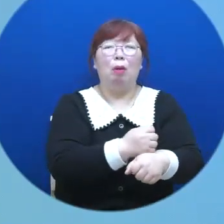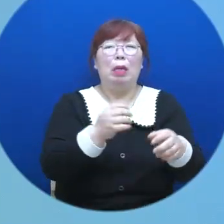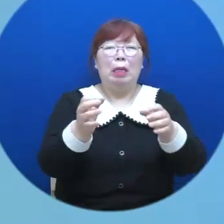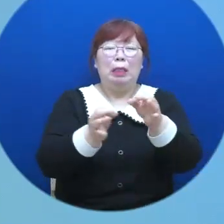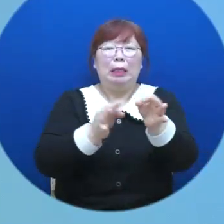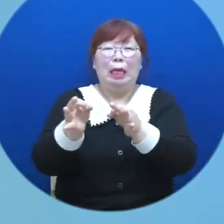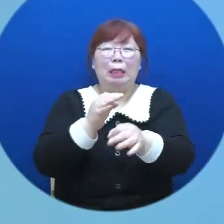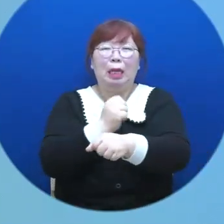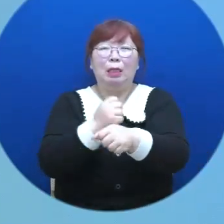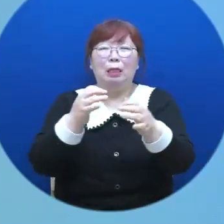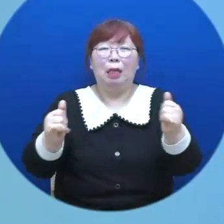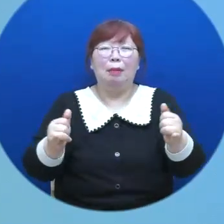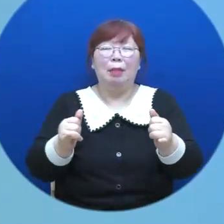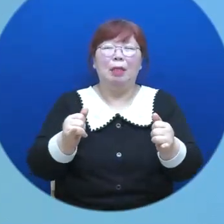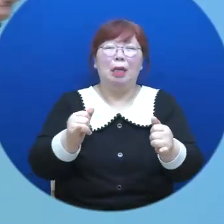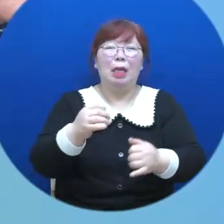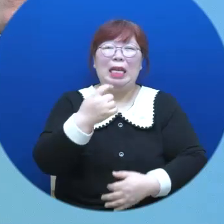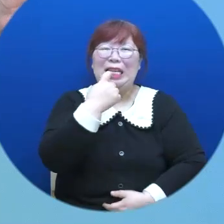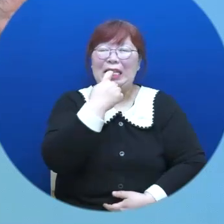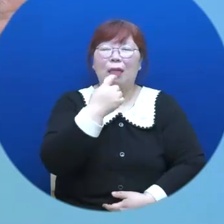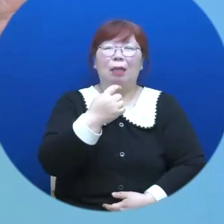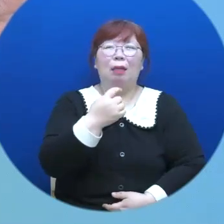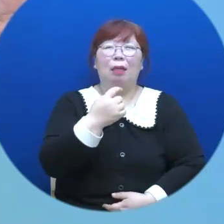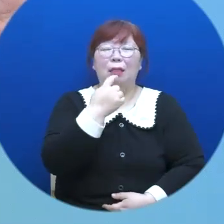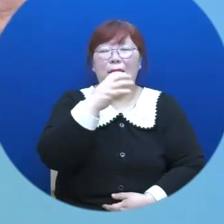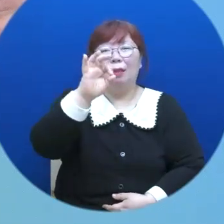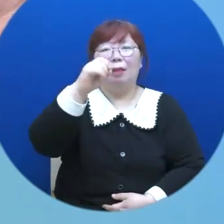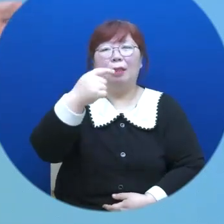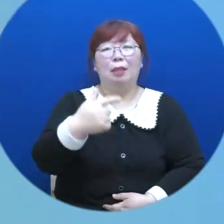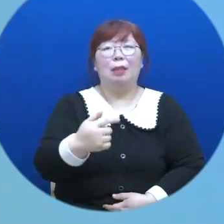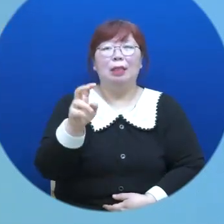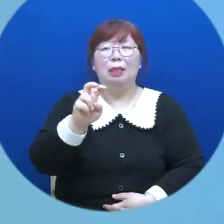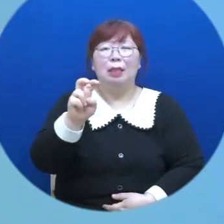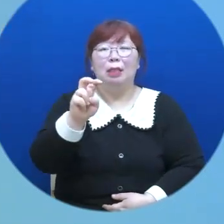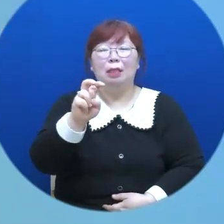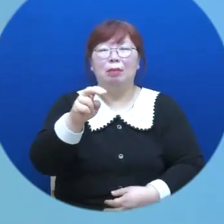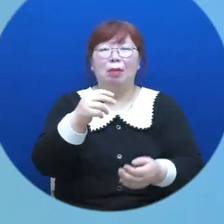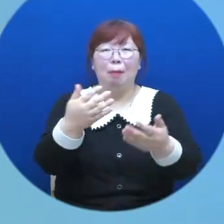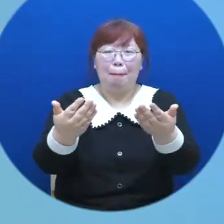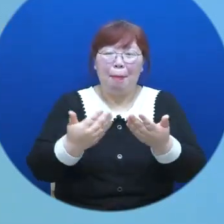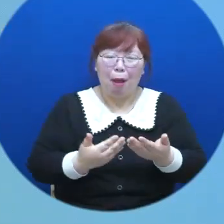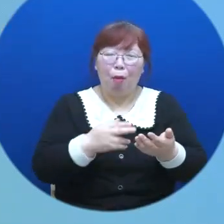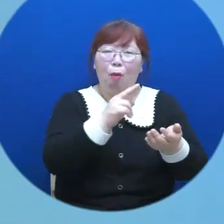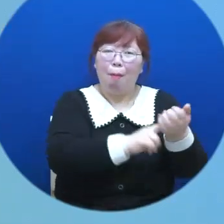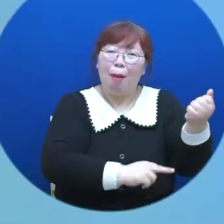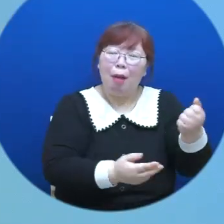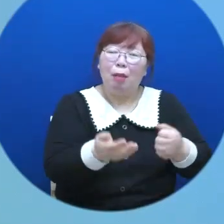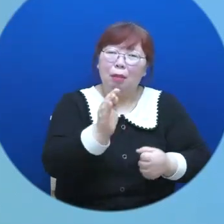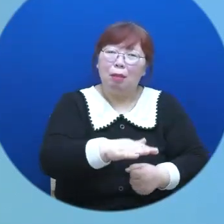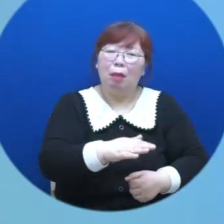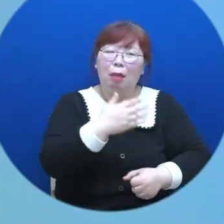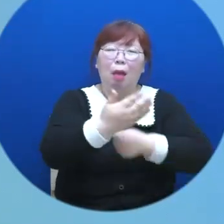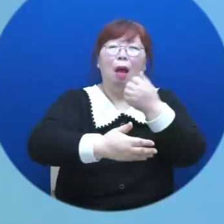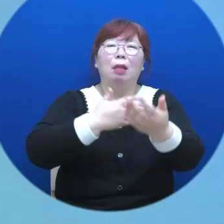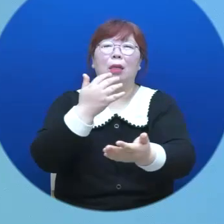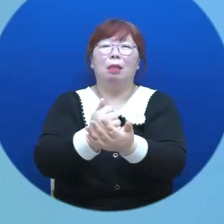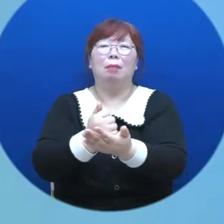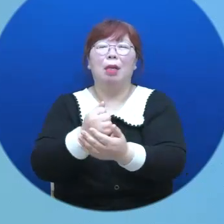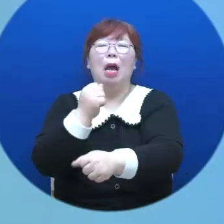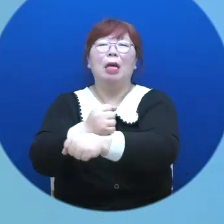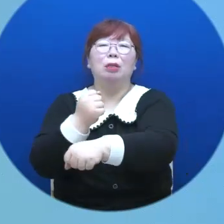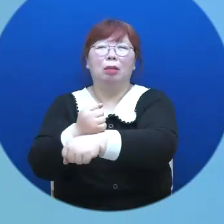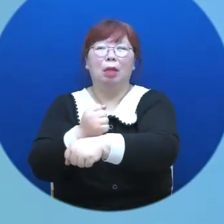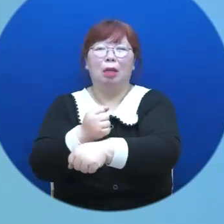팔아버려서 은 20을 저들이 받았는데 어떻게 하나님이 했다고 이 말을 할 수 있느냐라는